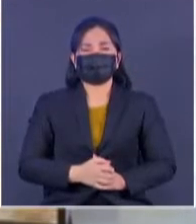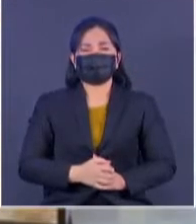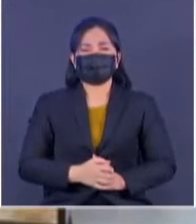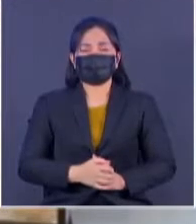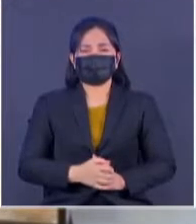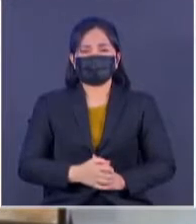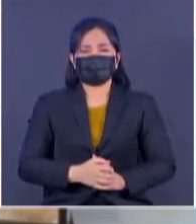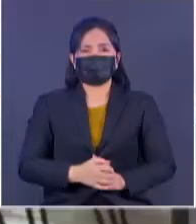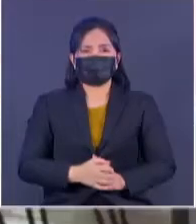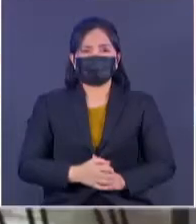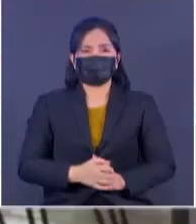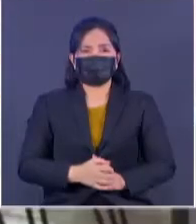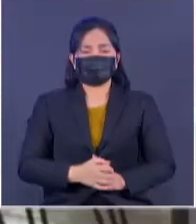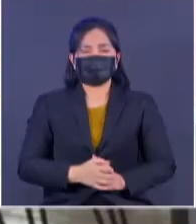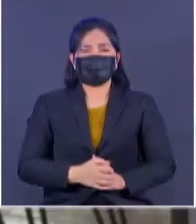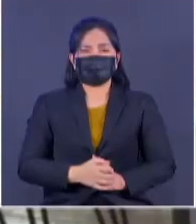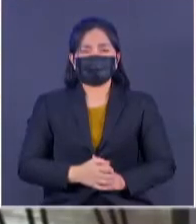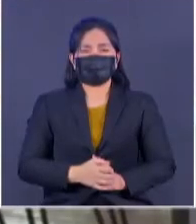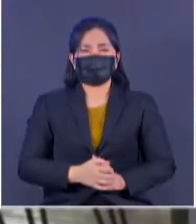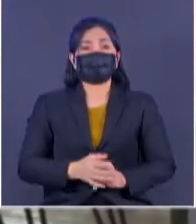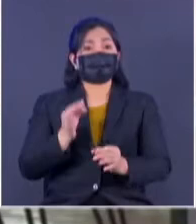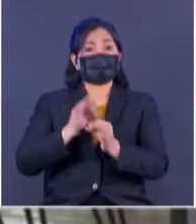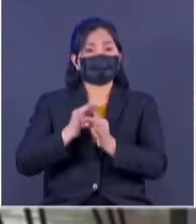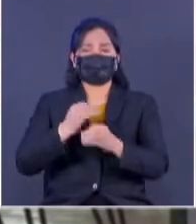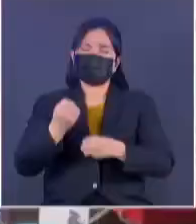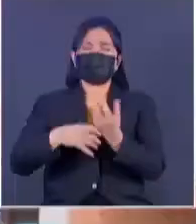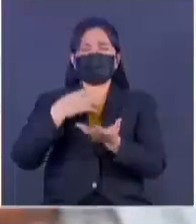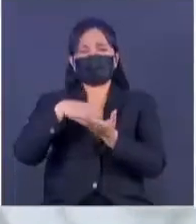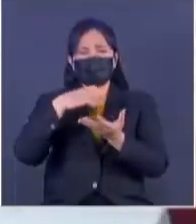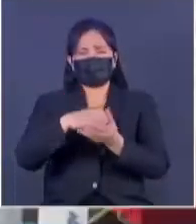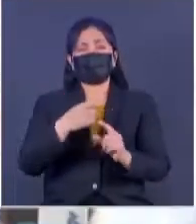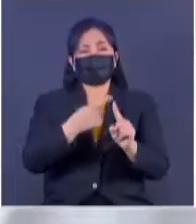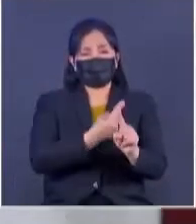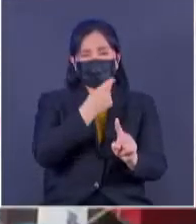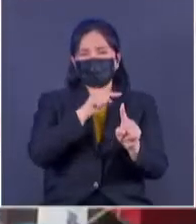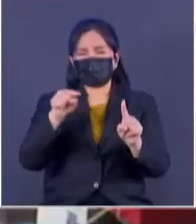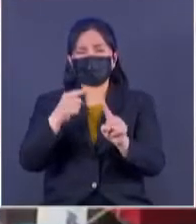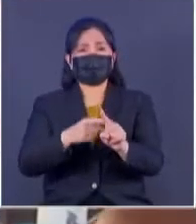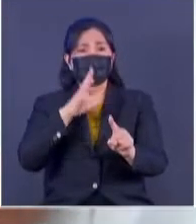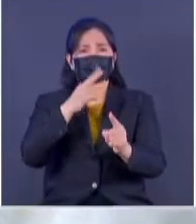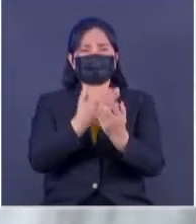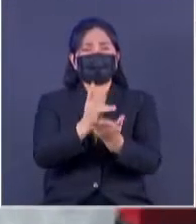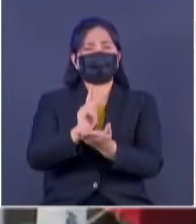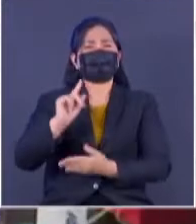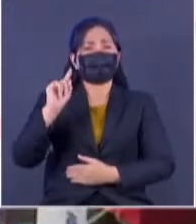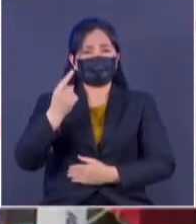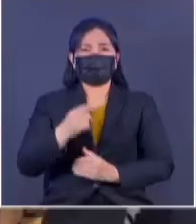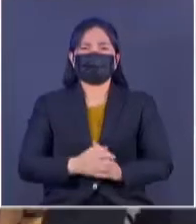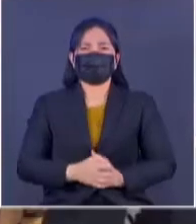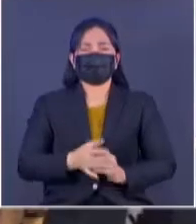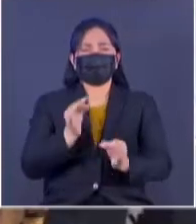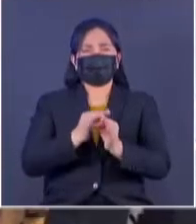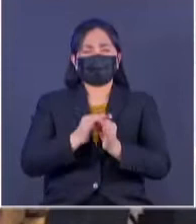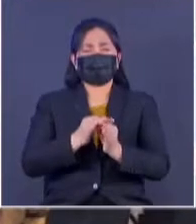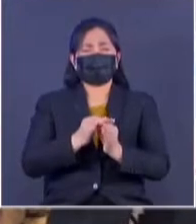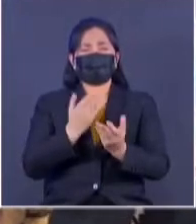าครัฐเนี่ยนะครับส่วนทอสก็เปิดเผยครับว่าครึ่งปีแรกในการปล่อยสินเชื่อใหม่เนี่ยทางทอสปล่อยสินเชื่อ